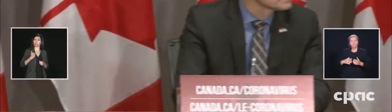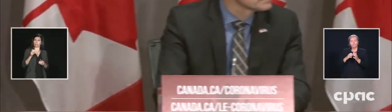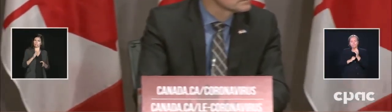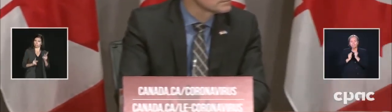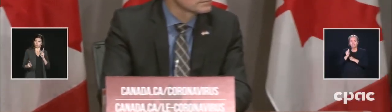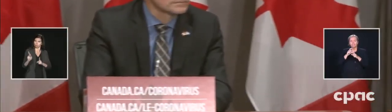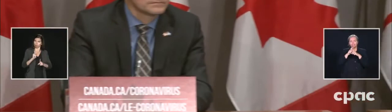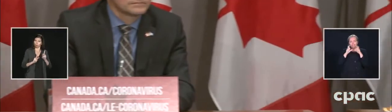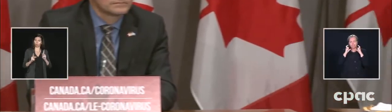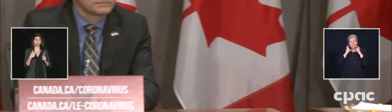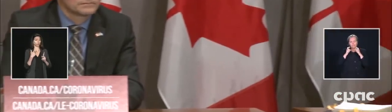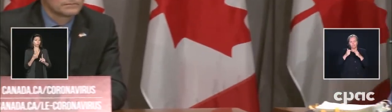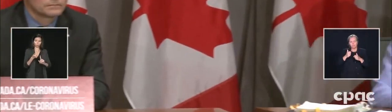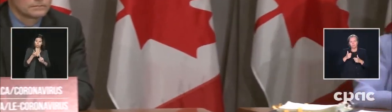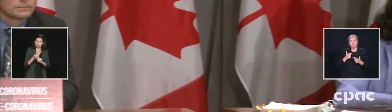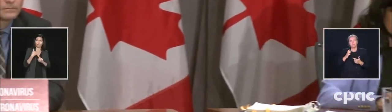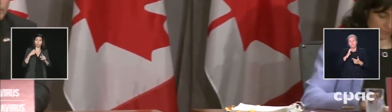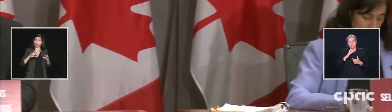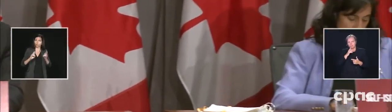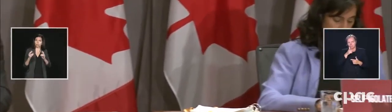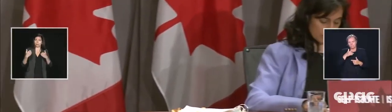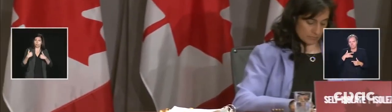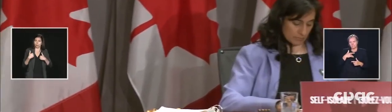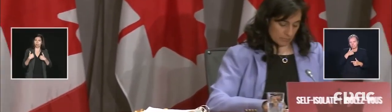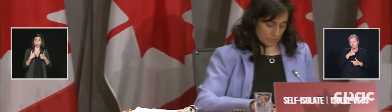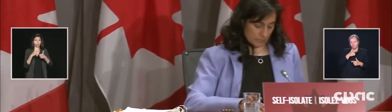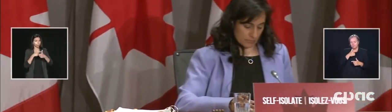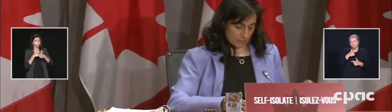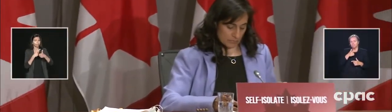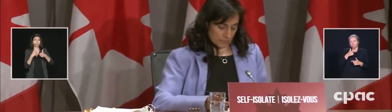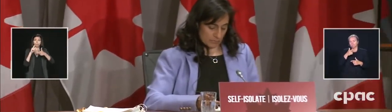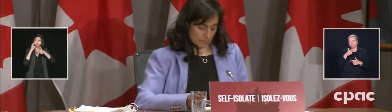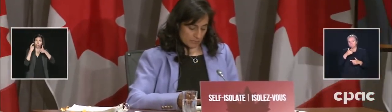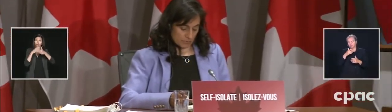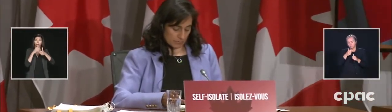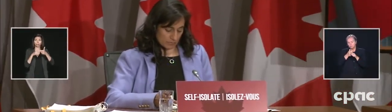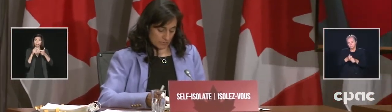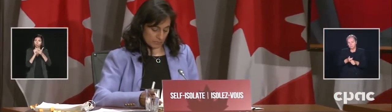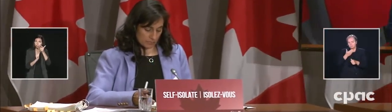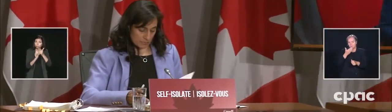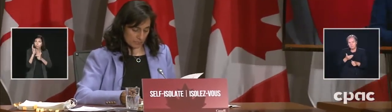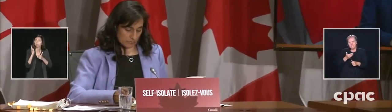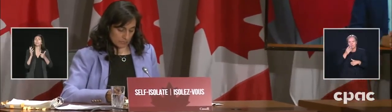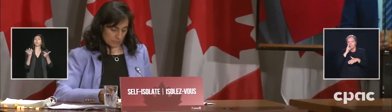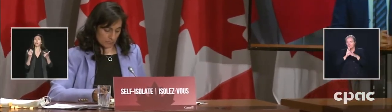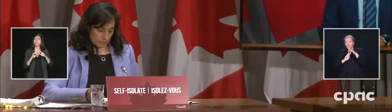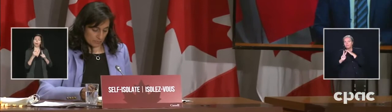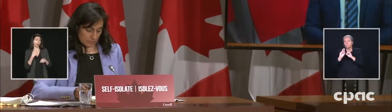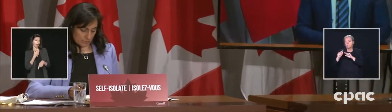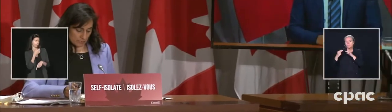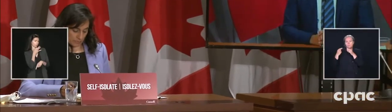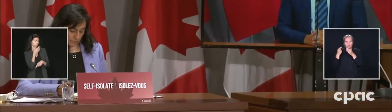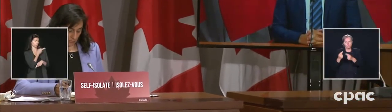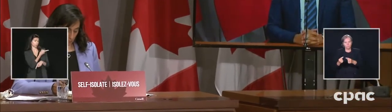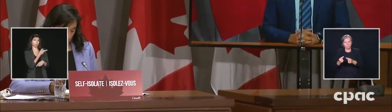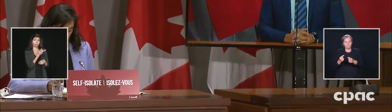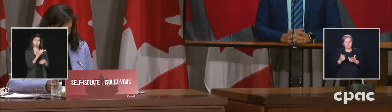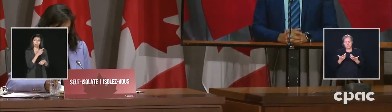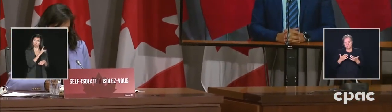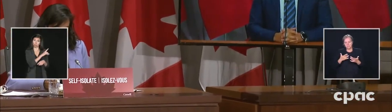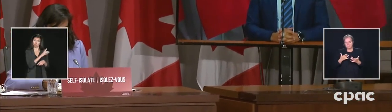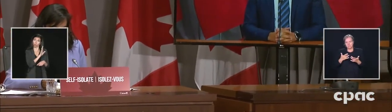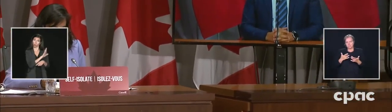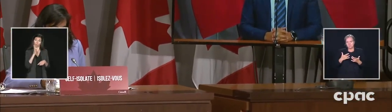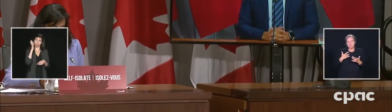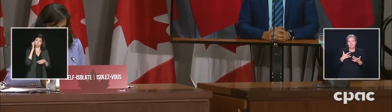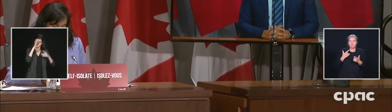la trajectoire qui était prévue en ce moment-là? Et à quel moment peut-on estimer qu'on n'aura plus besoin d'importer du